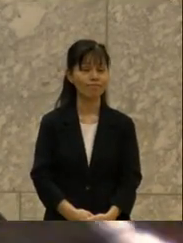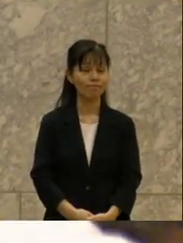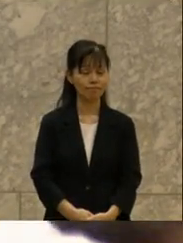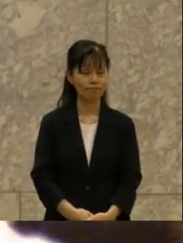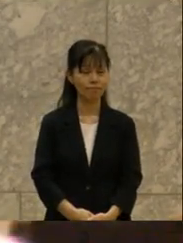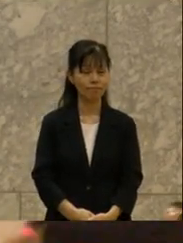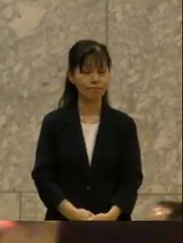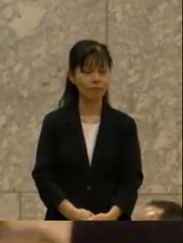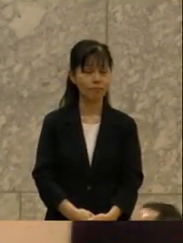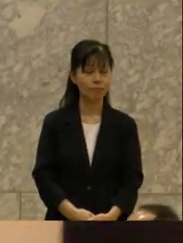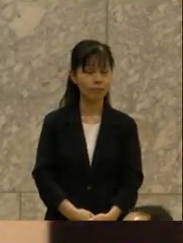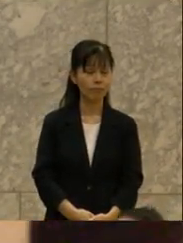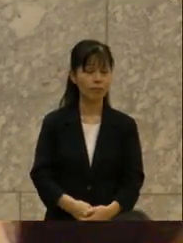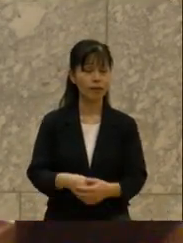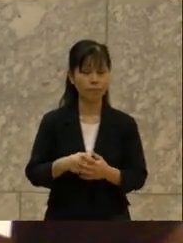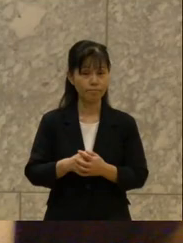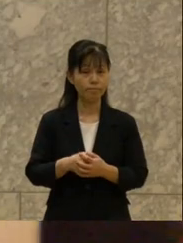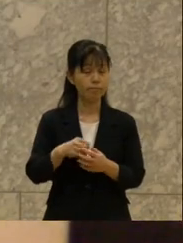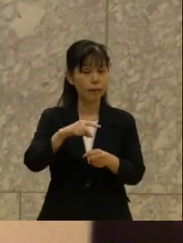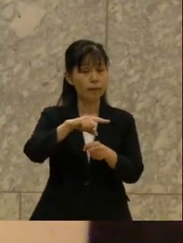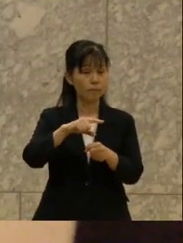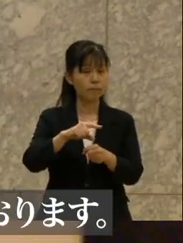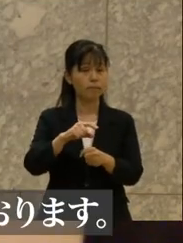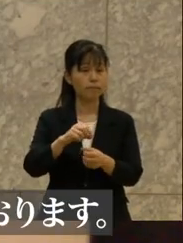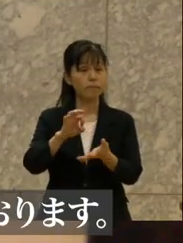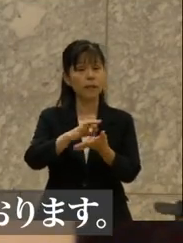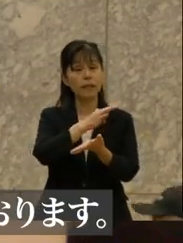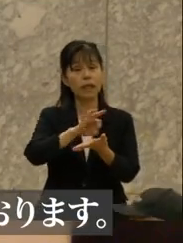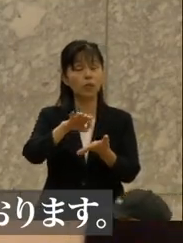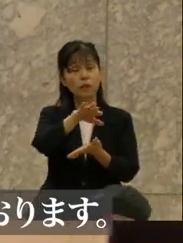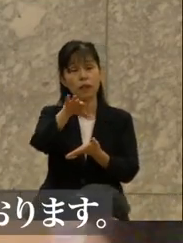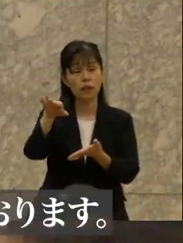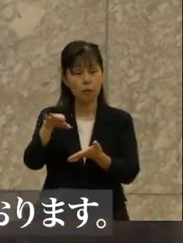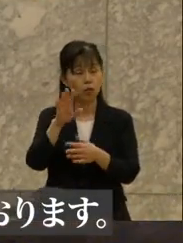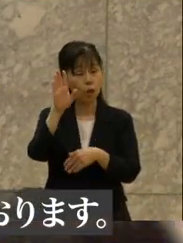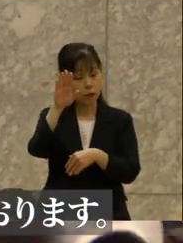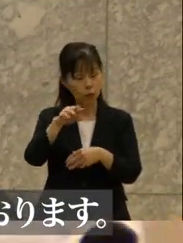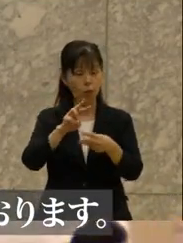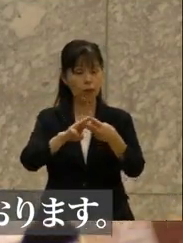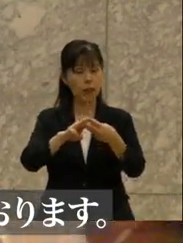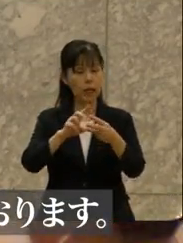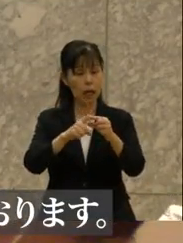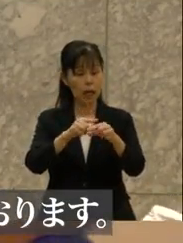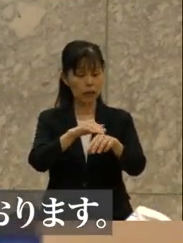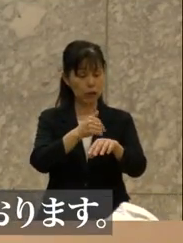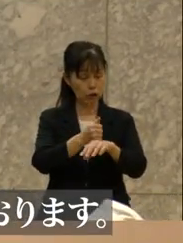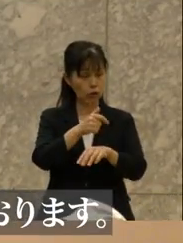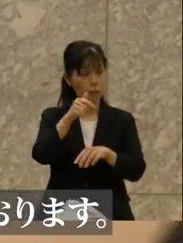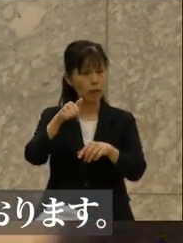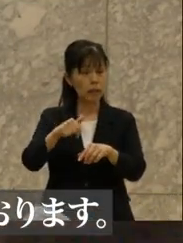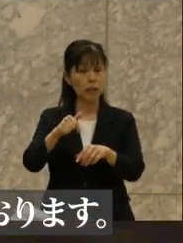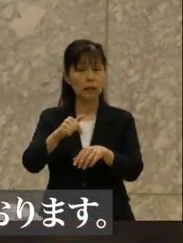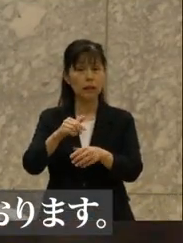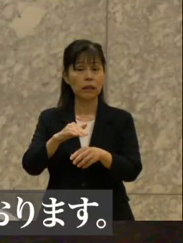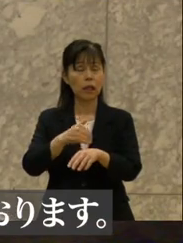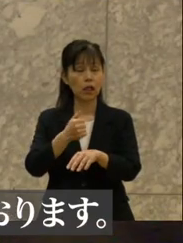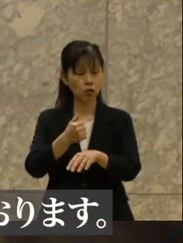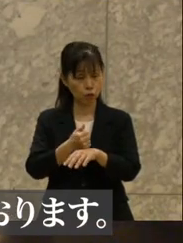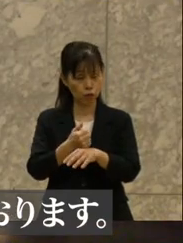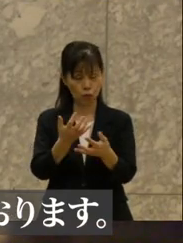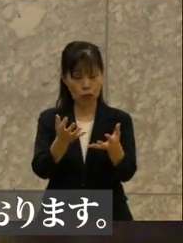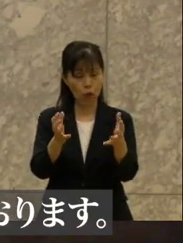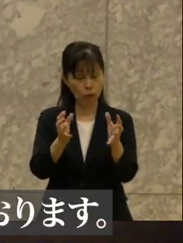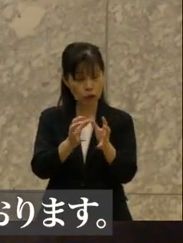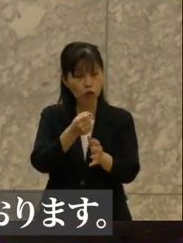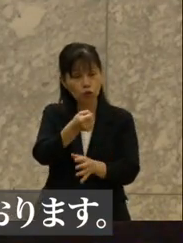そしてメディアの皆様方にお伝えいたしますこの後田中のぞみ選手と山西俊和選手の